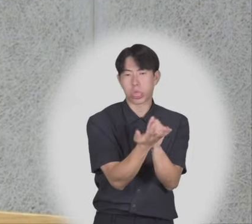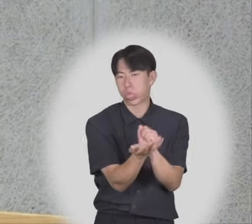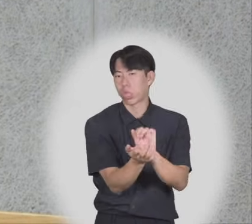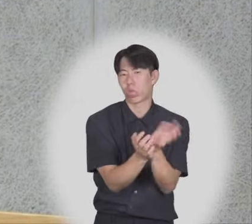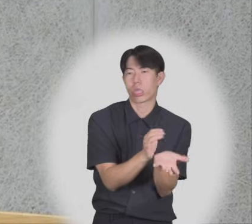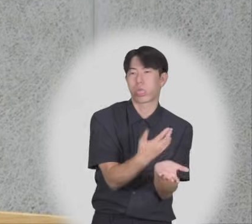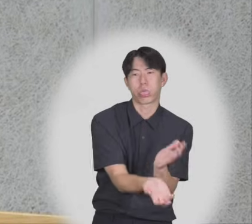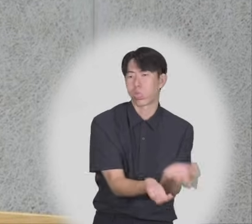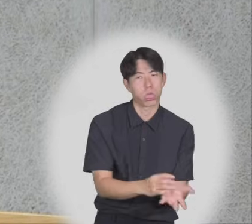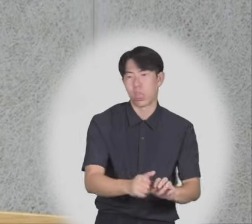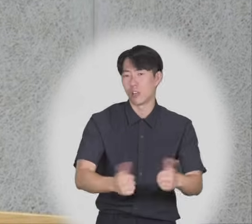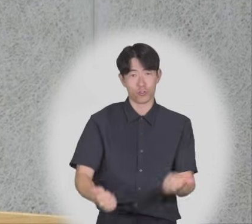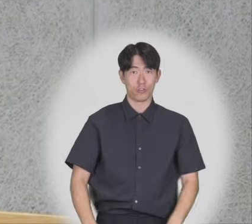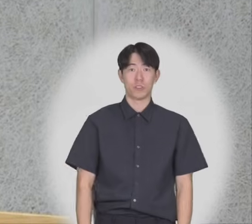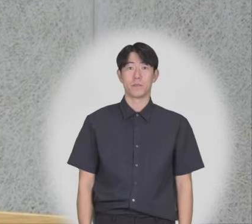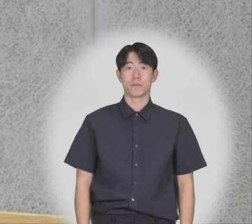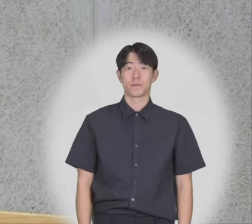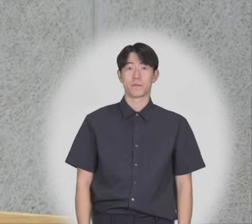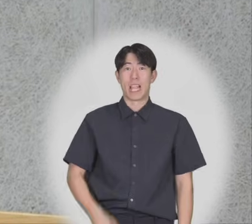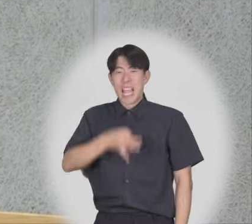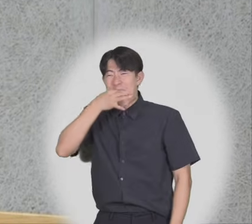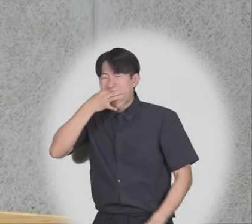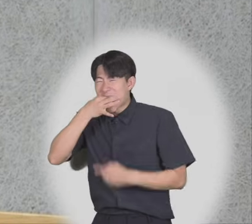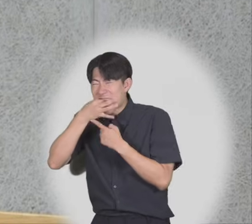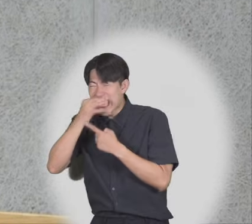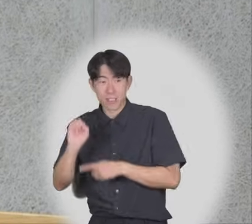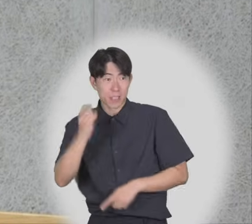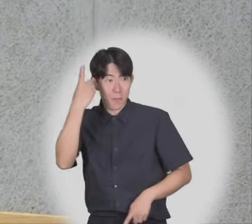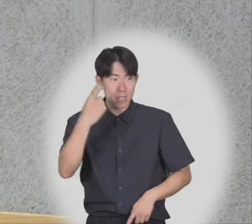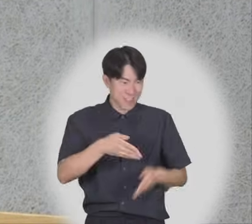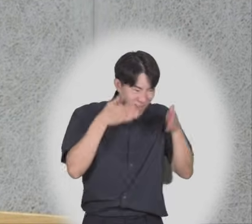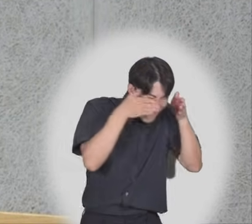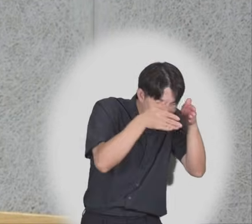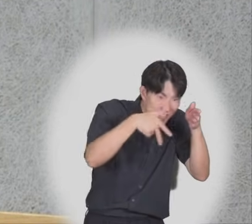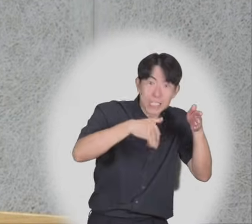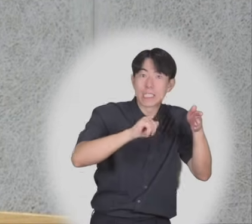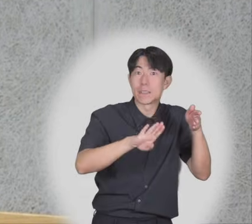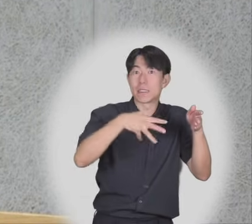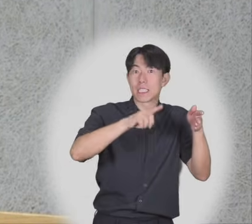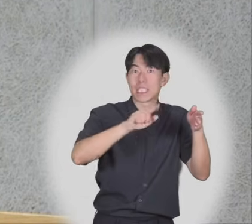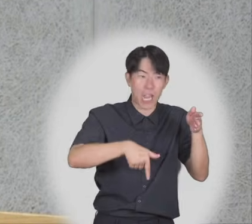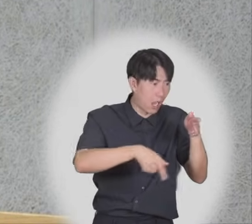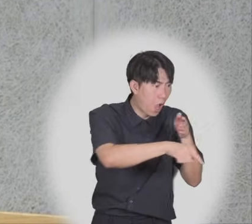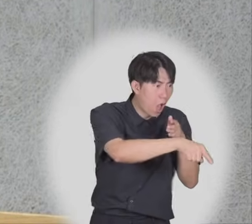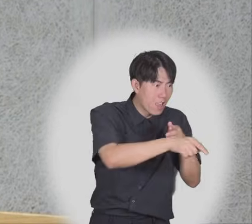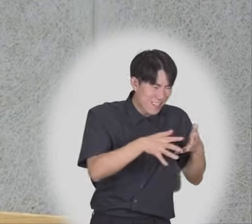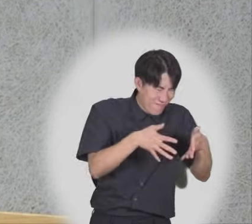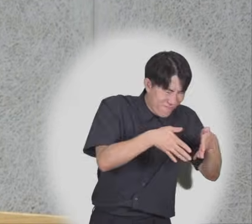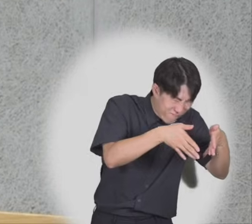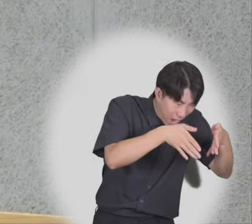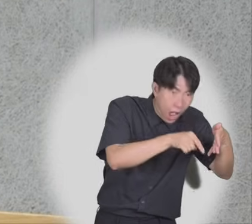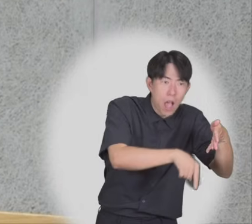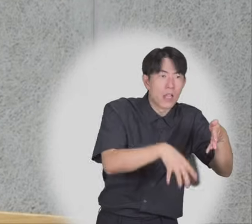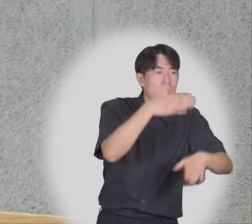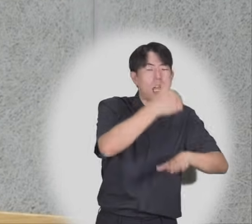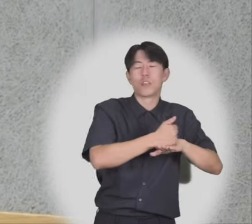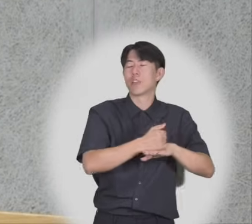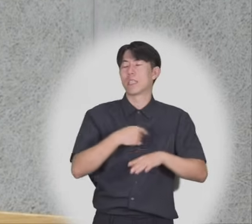욕심 때문에 집착하는 것인데 집착하는 한 그 풍성함을 절대로 누리지